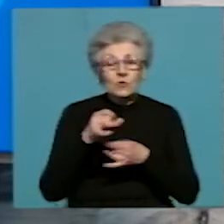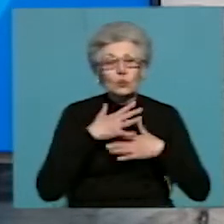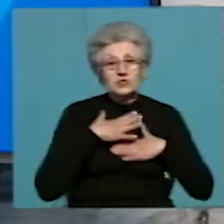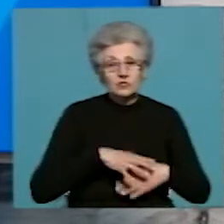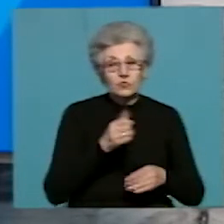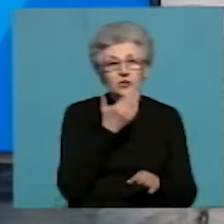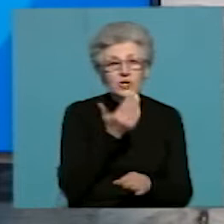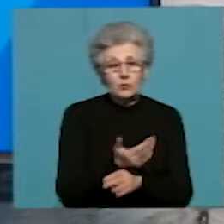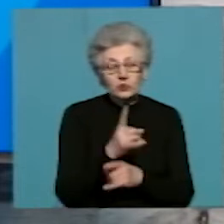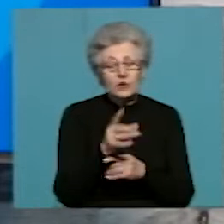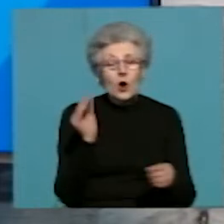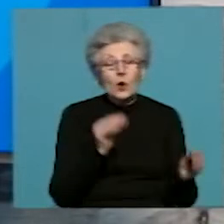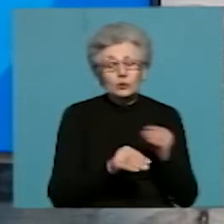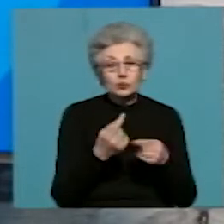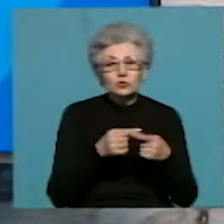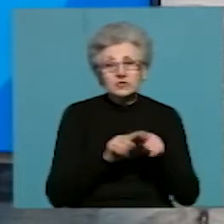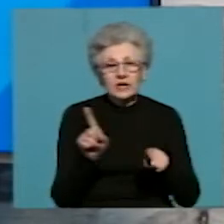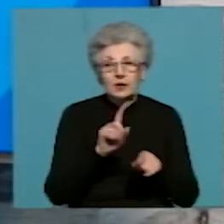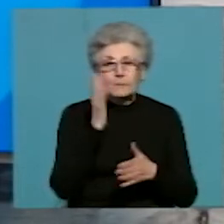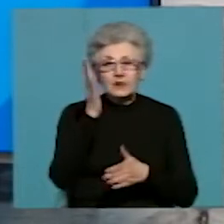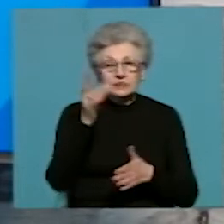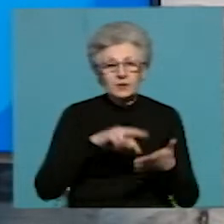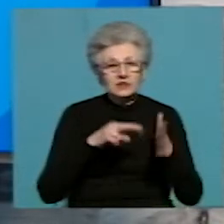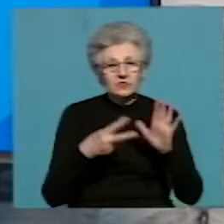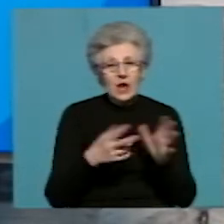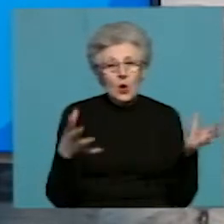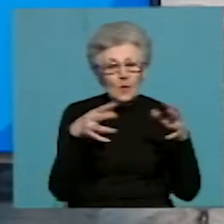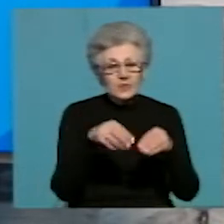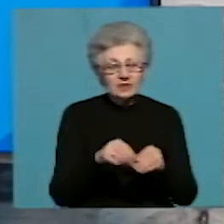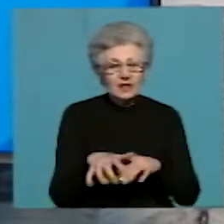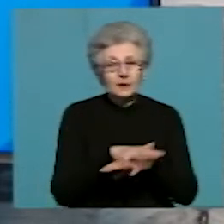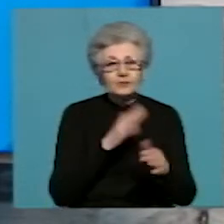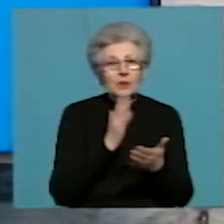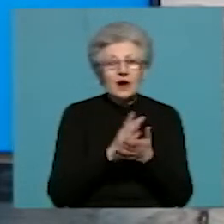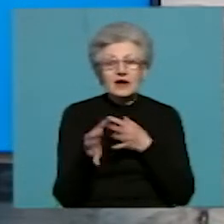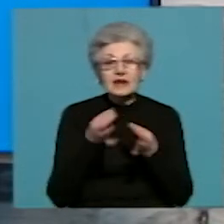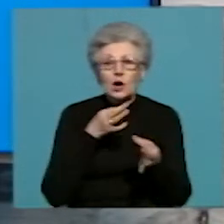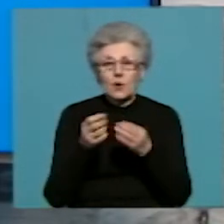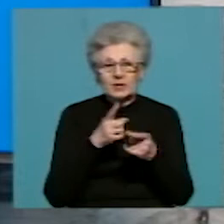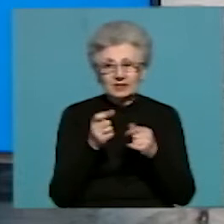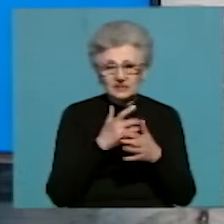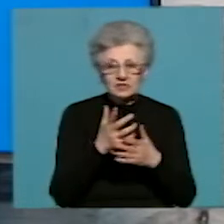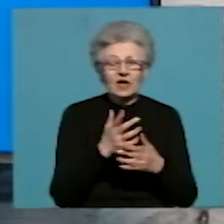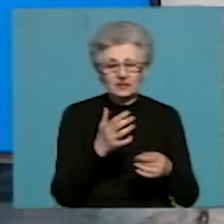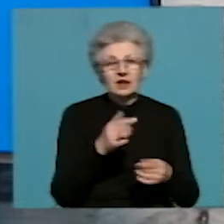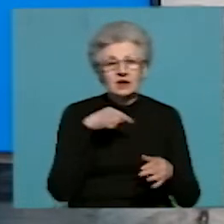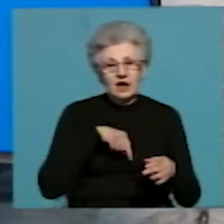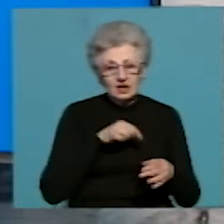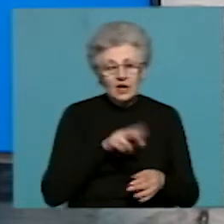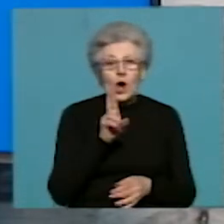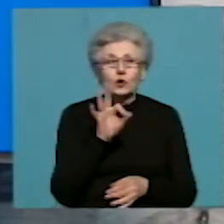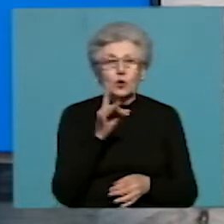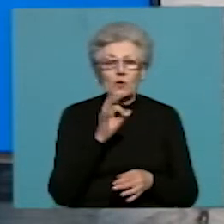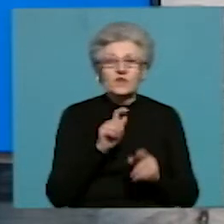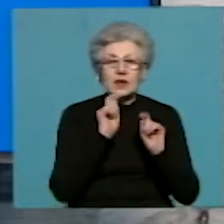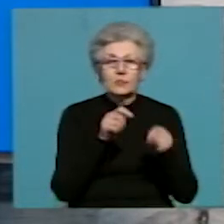позову, обґрунтовуючи це тим, що перспективний план об'єднання громад має рекомендаційний характер. Коровійська сільська рада подала апеляцію.